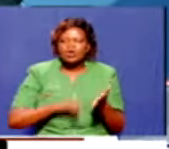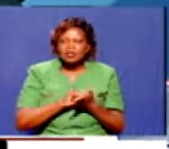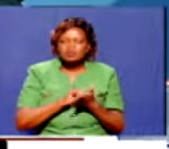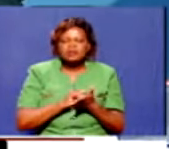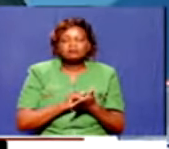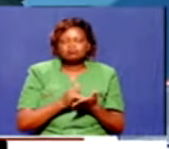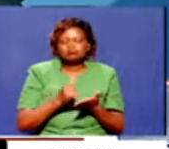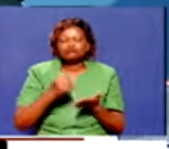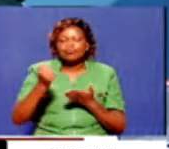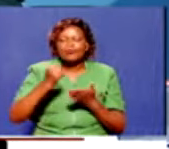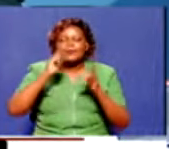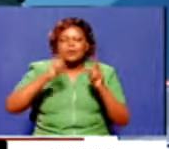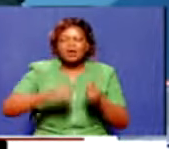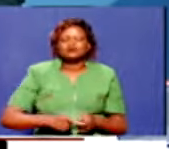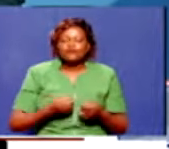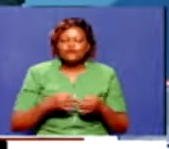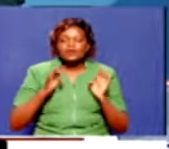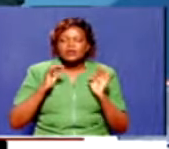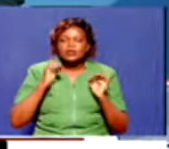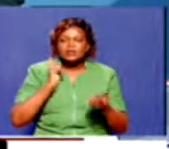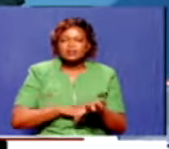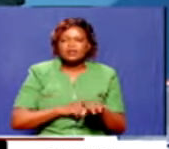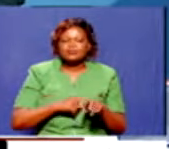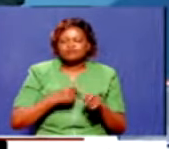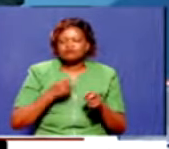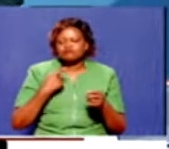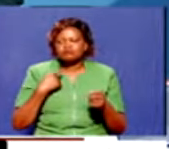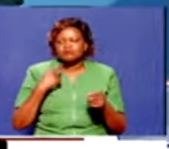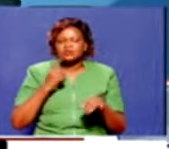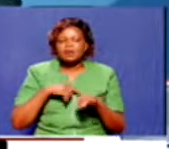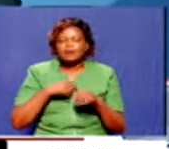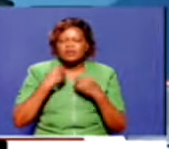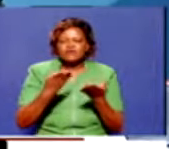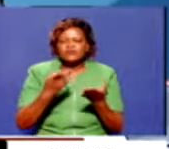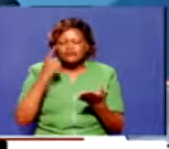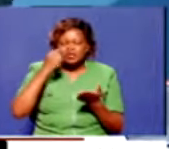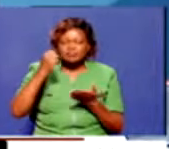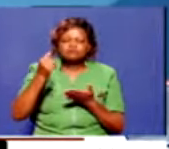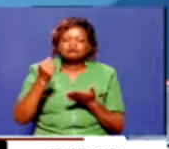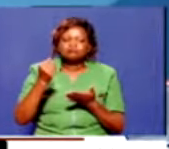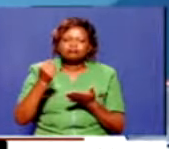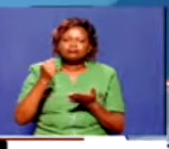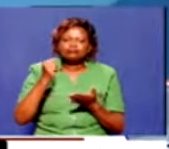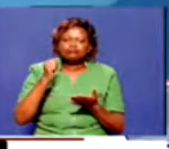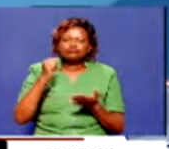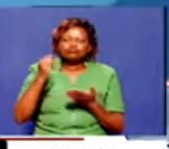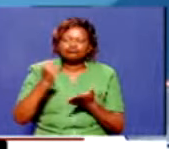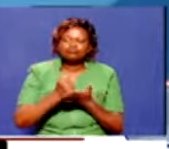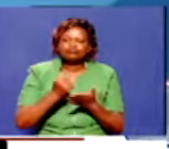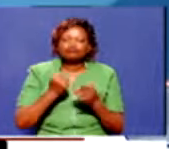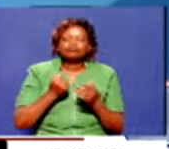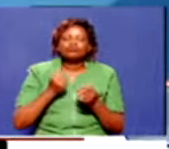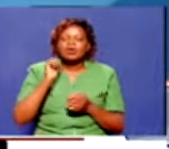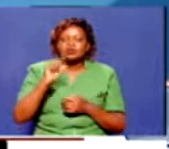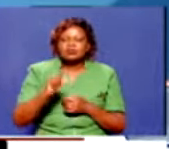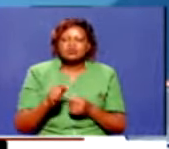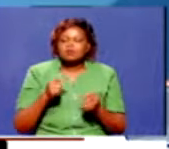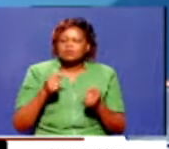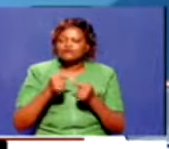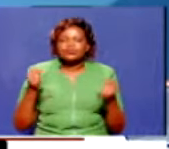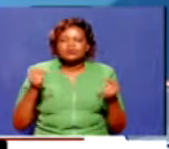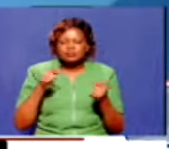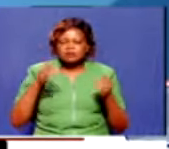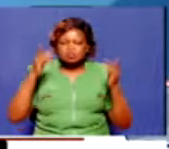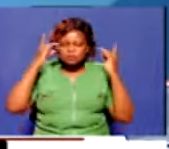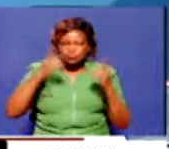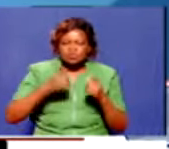wameteuliwa kirasmi baada ya kukamilika kwa muda uliotolewa kwa uteuzi huo. Rais kupitia kwa mwanasheria mkuu amepinga uamuzi huo na